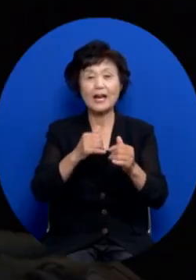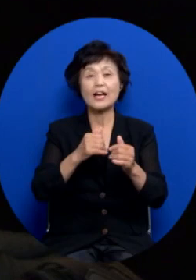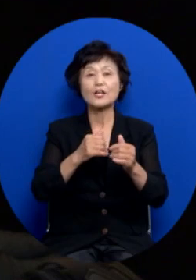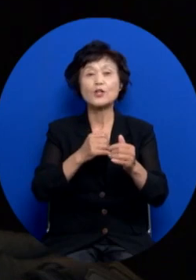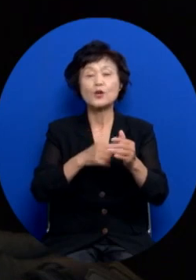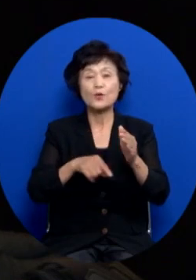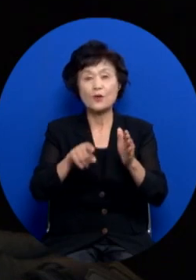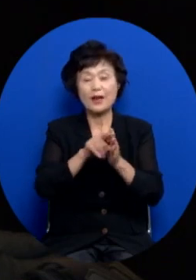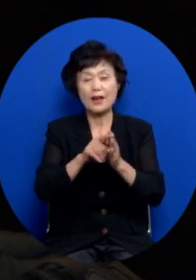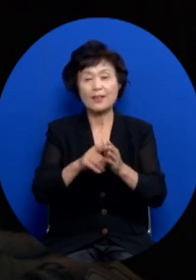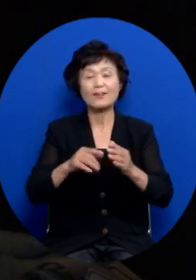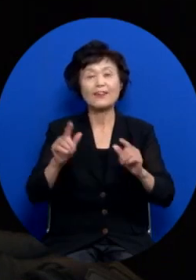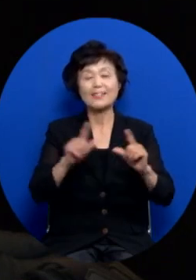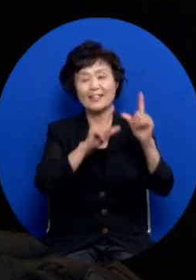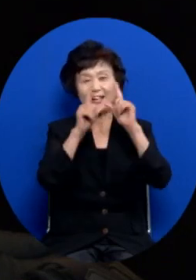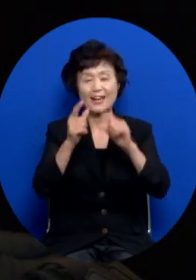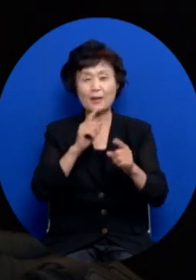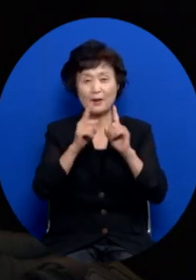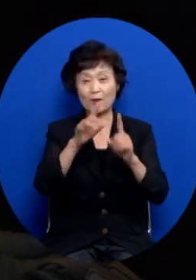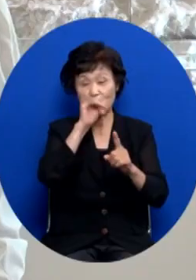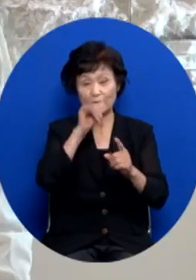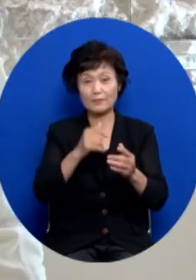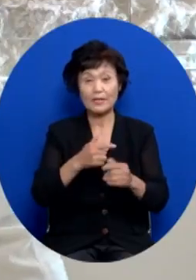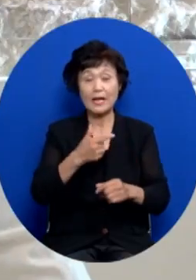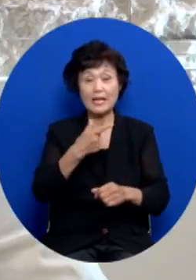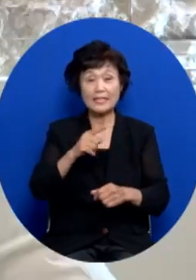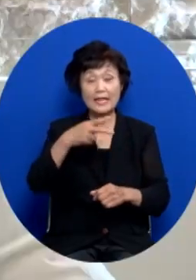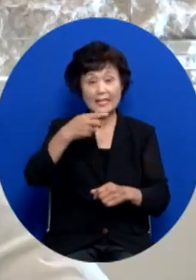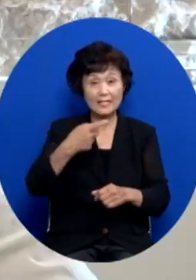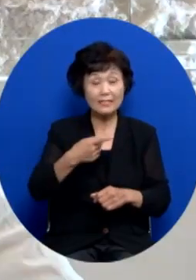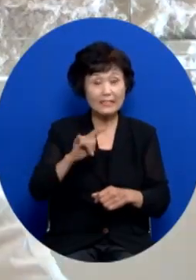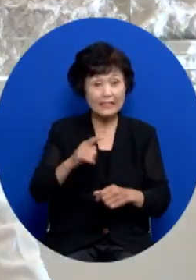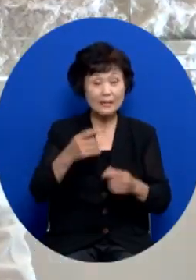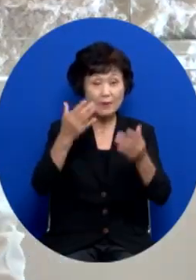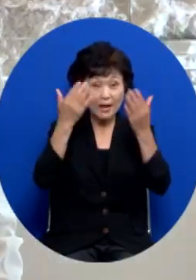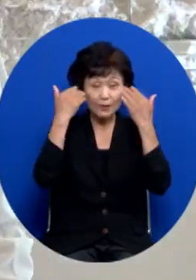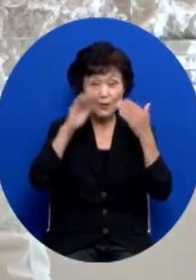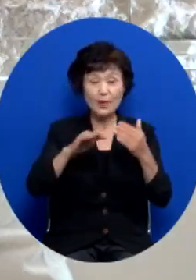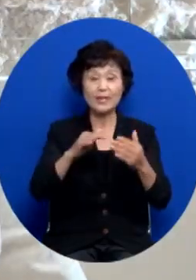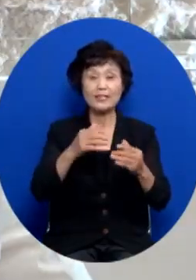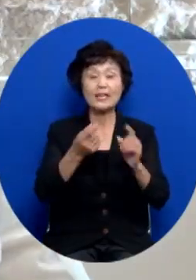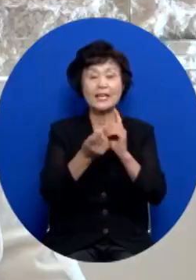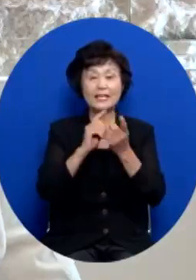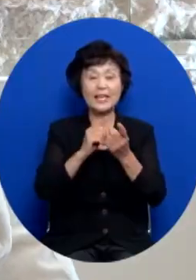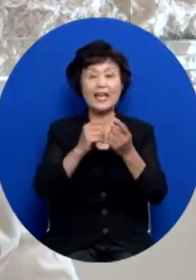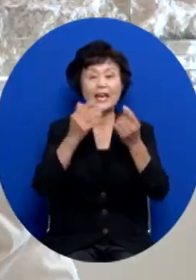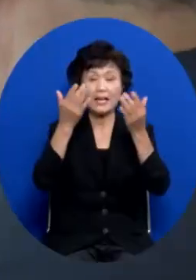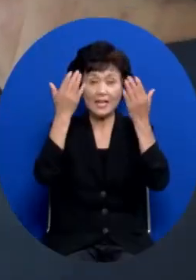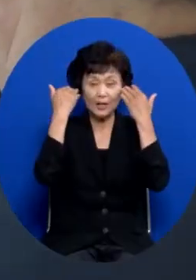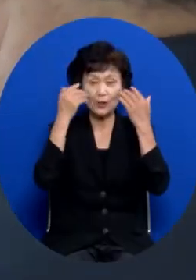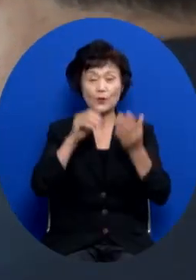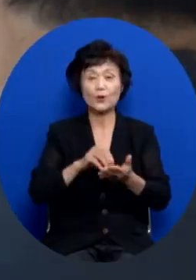당부했습니다. 2005년 개교한 나들이막교 칼리지는 2022년 대안교육기관으로